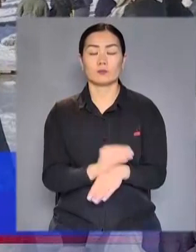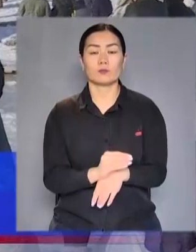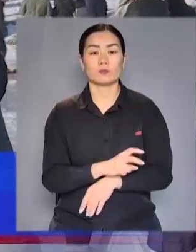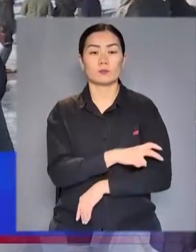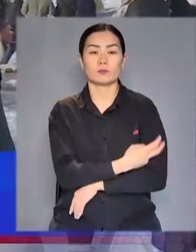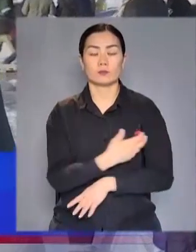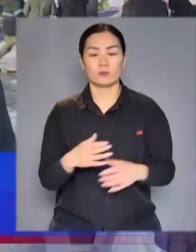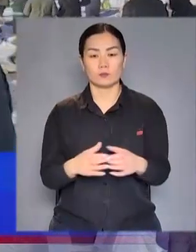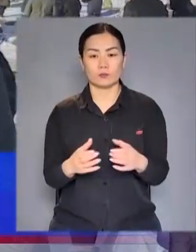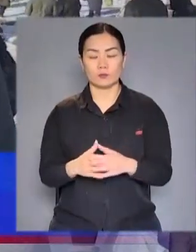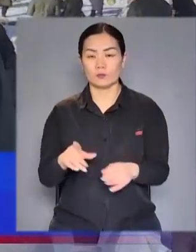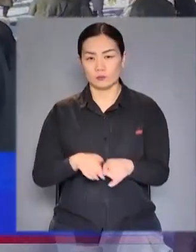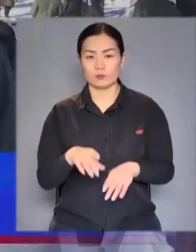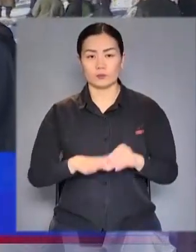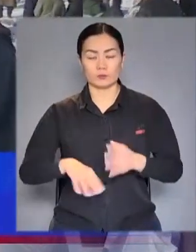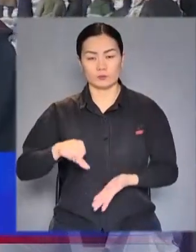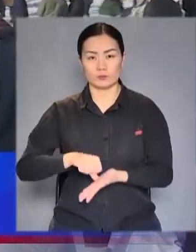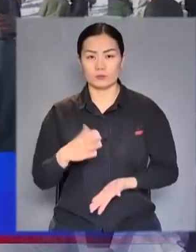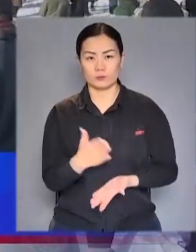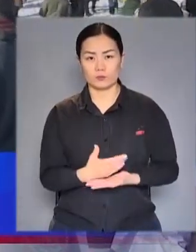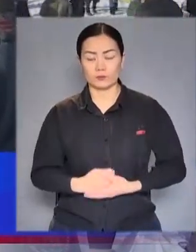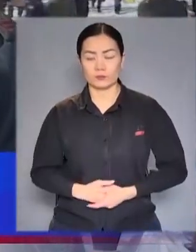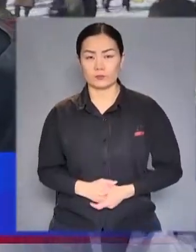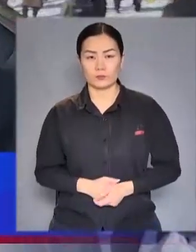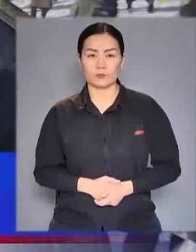қатар медициналық апат орталығы мамандары жұмылдырылды.